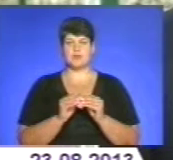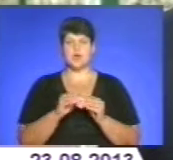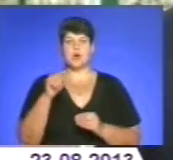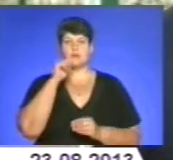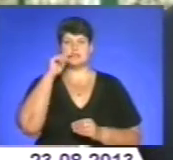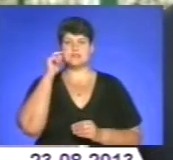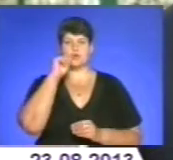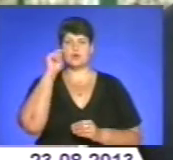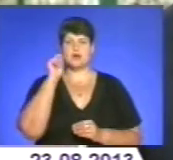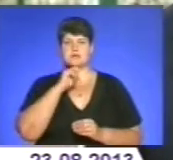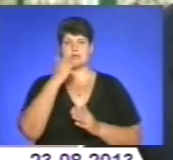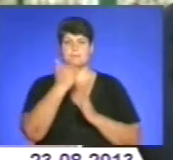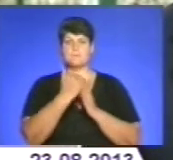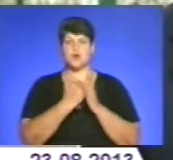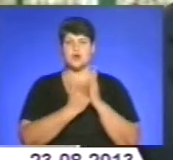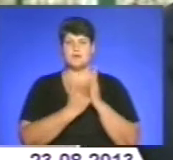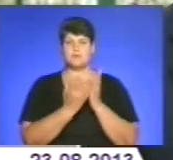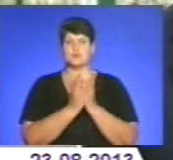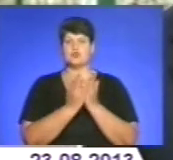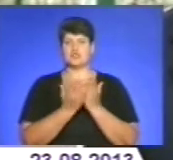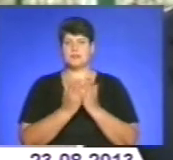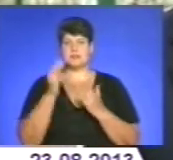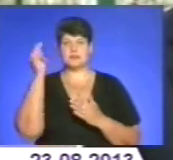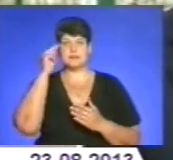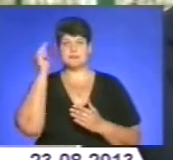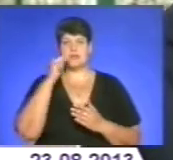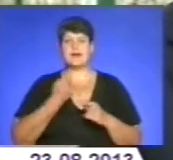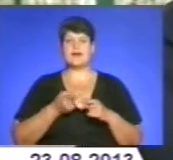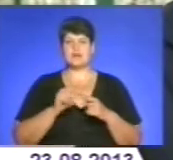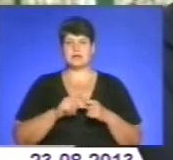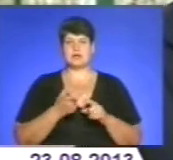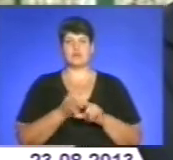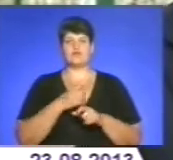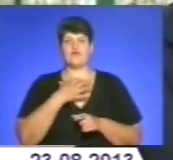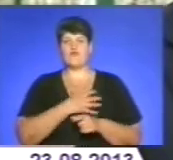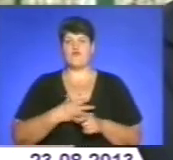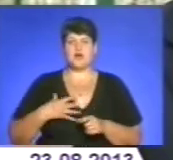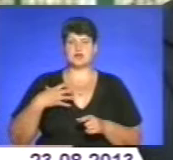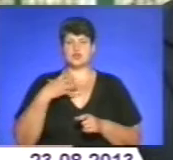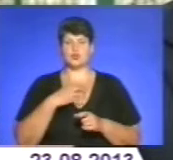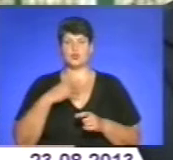російсько-українським програмам учебним. Це надзвичайно важливо, учитывая громадніший об'єм